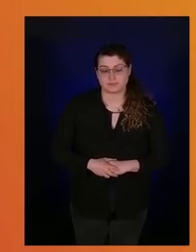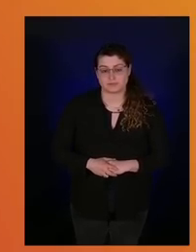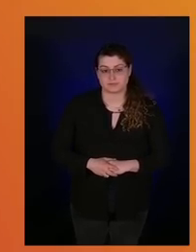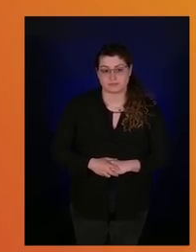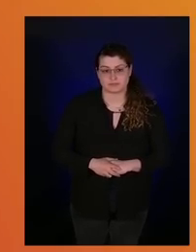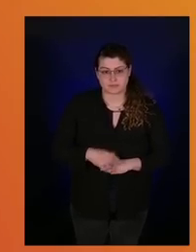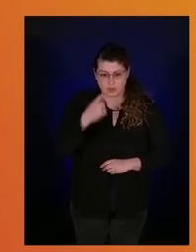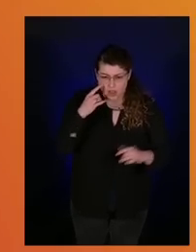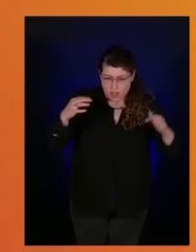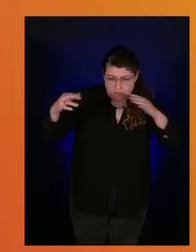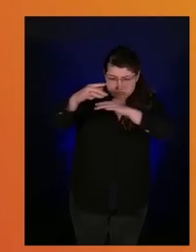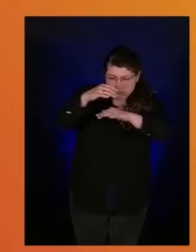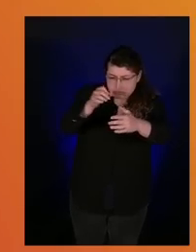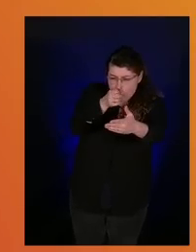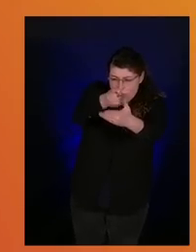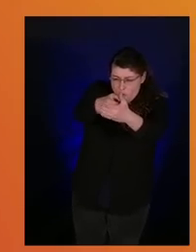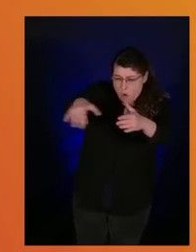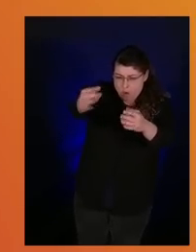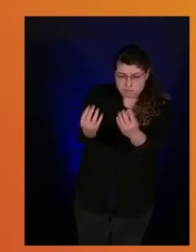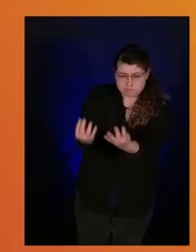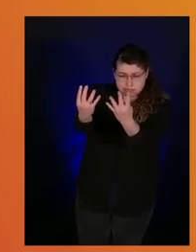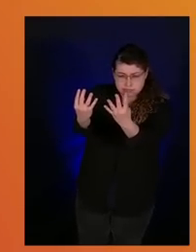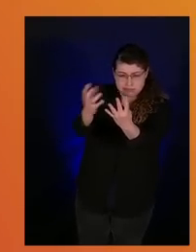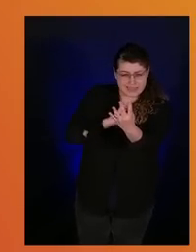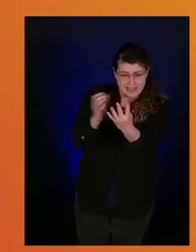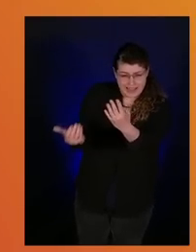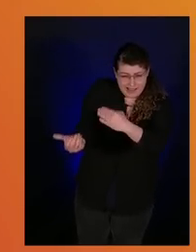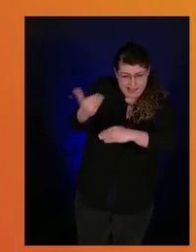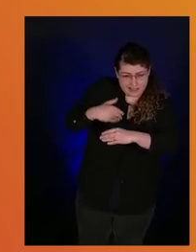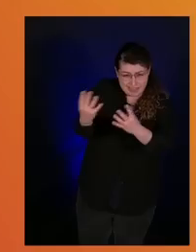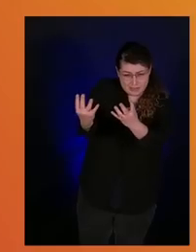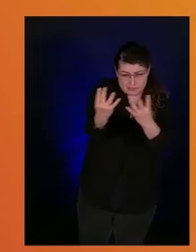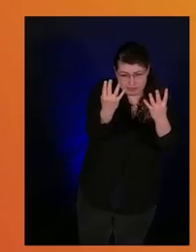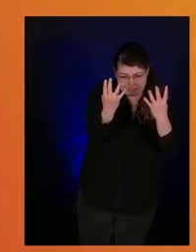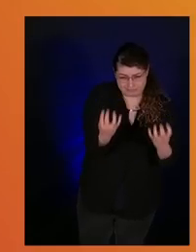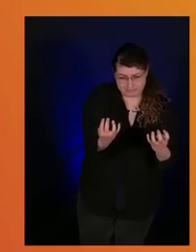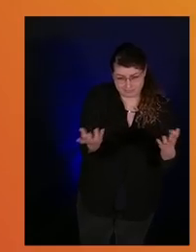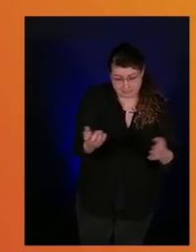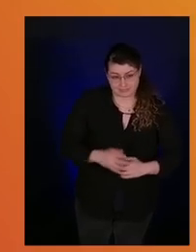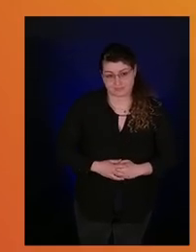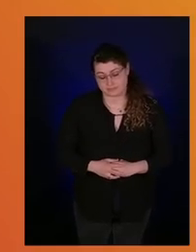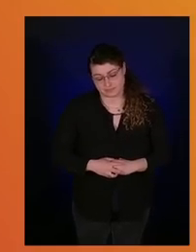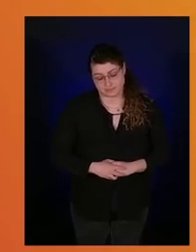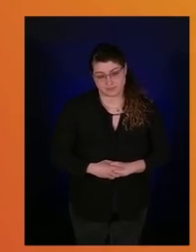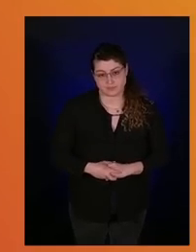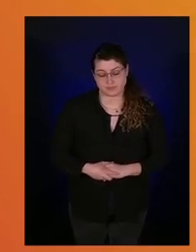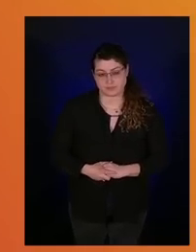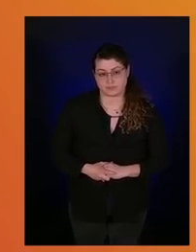Je vois qu'il y a du monde un peu debout là-bas au fond de la salle. On essaye de re-rentrer, s'il vous plaît, progressivement.